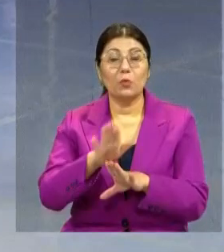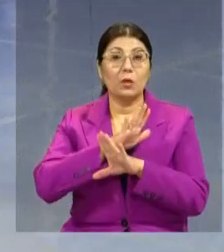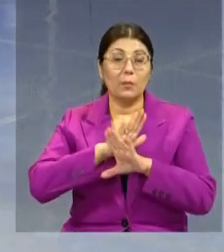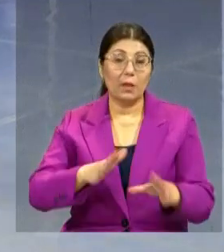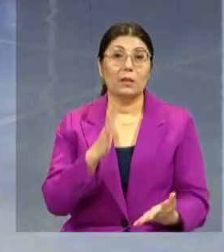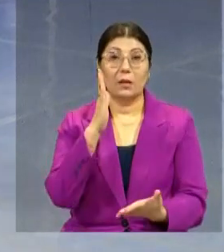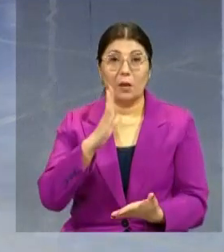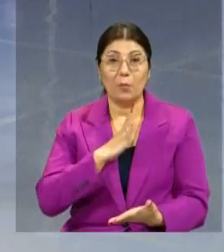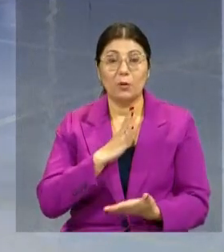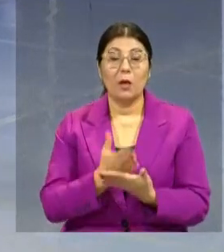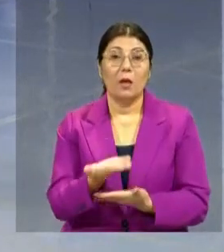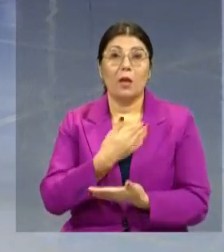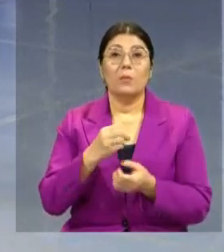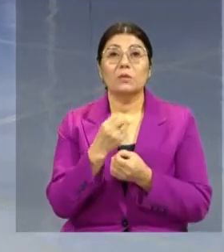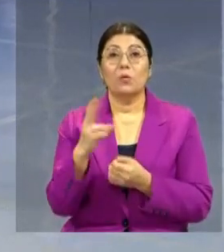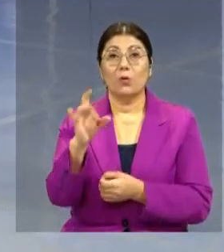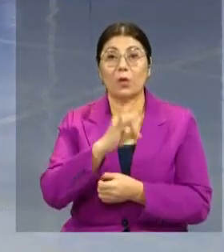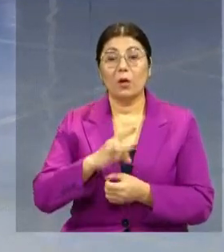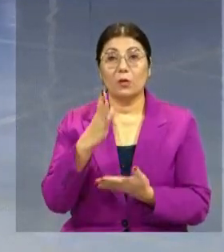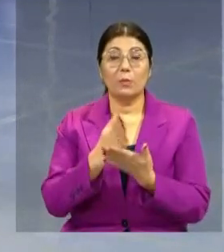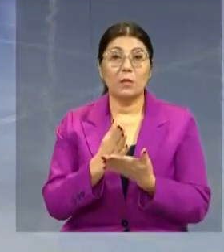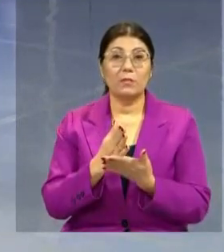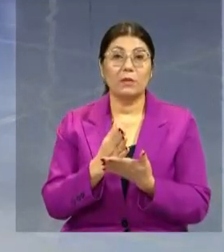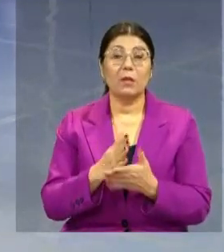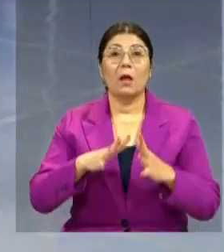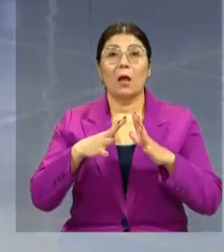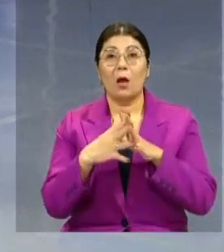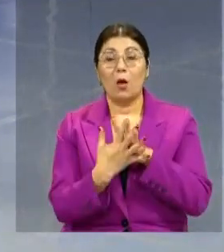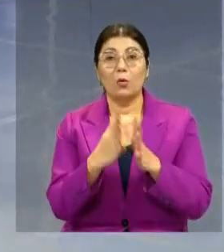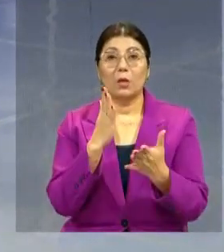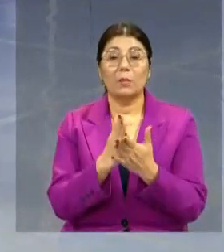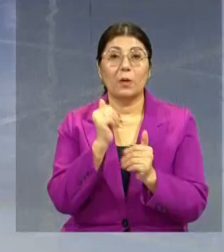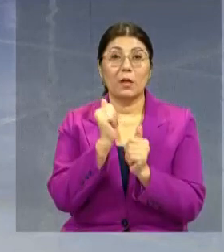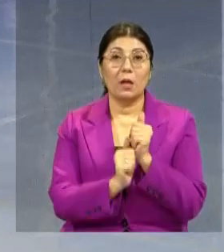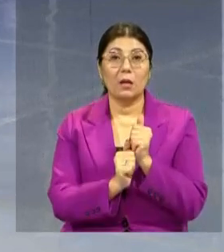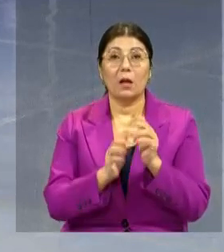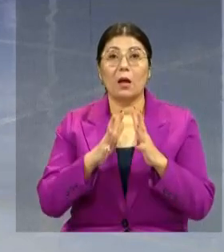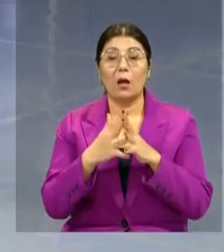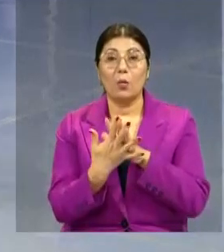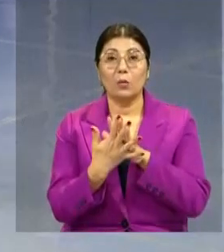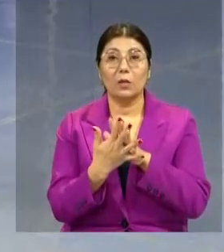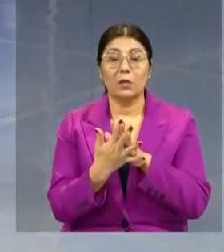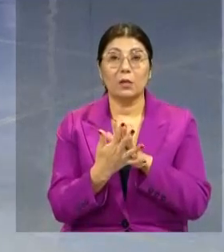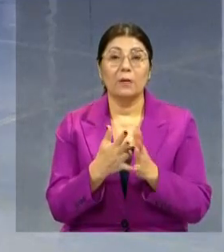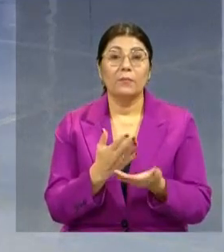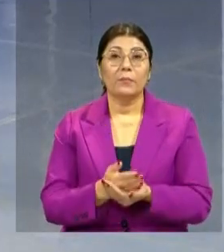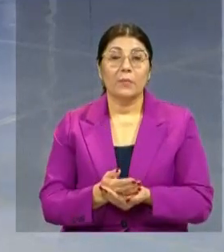Я бізден облыста 12 аудан бар, 12 ауданның өзіне қарас ауылдары бар. Әр ауылда жұрақтыда жоғары білімділер бар,